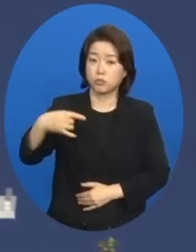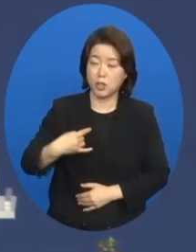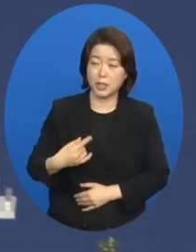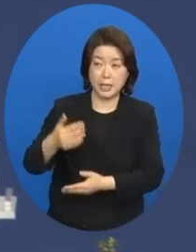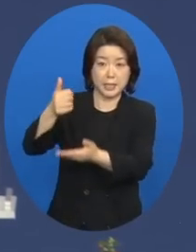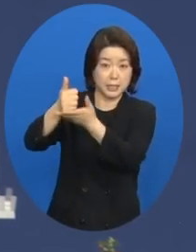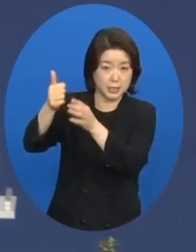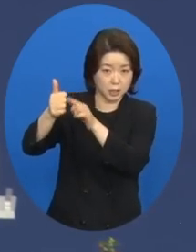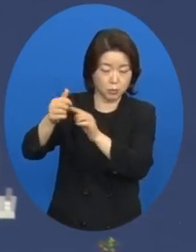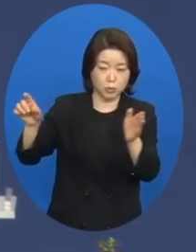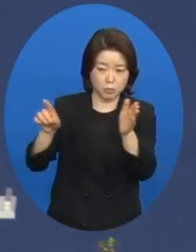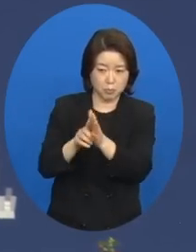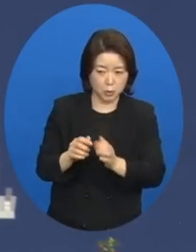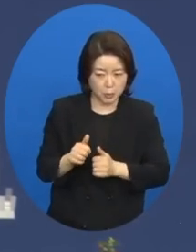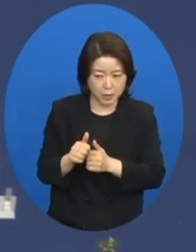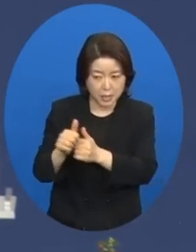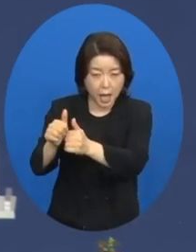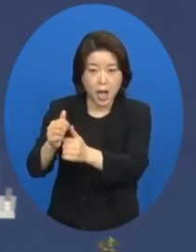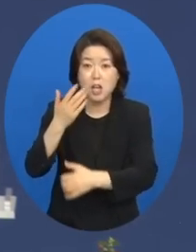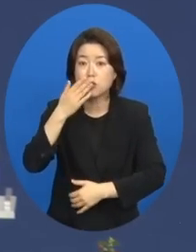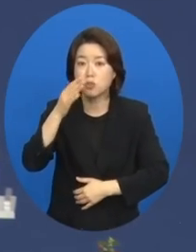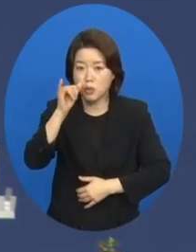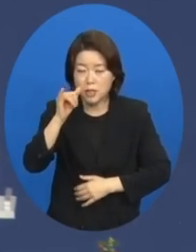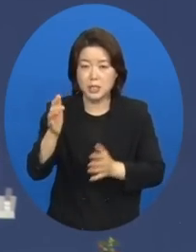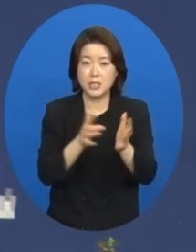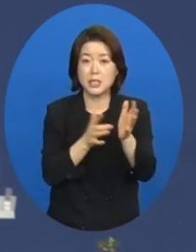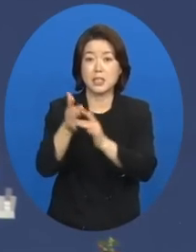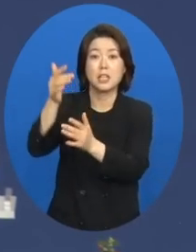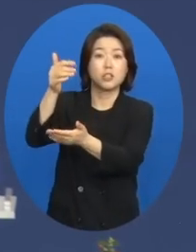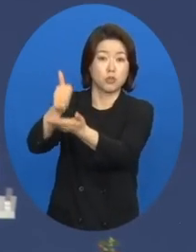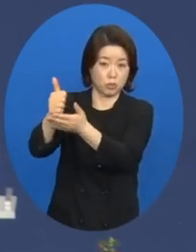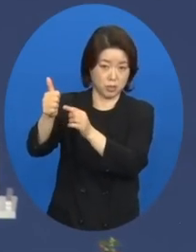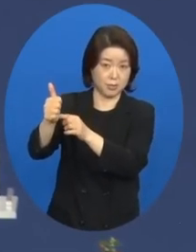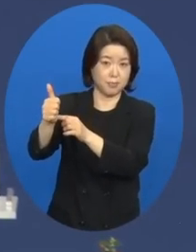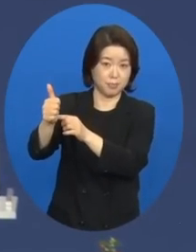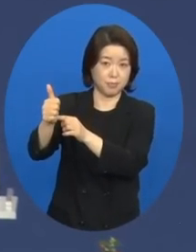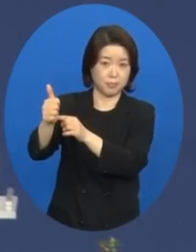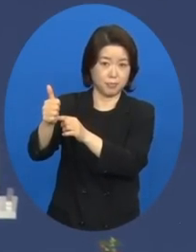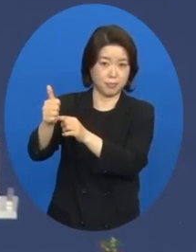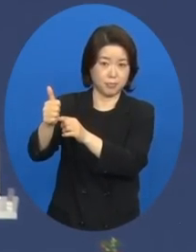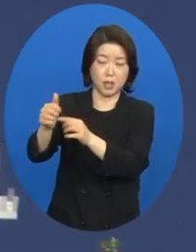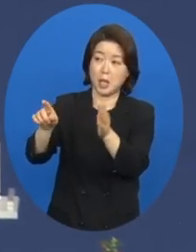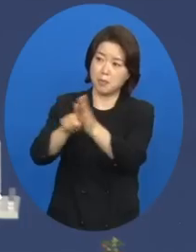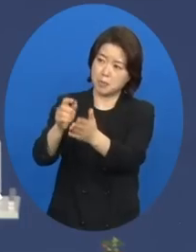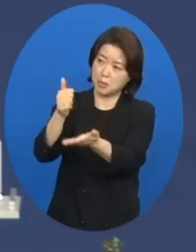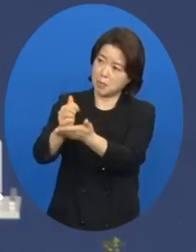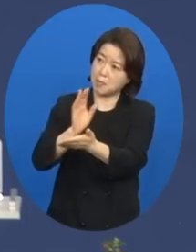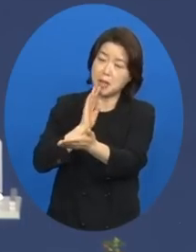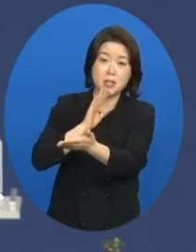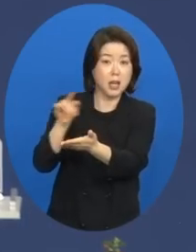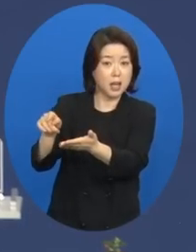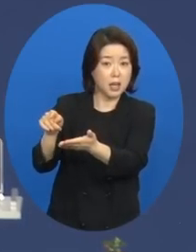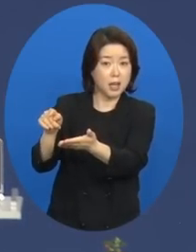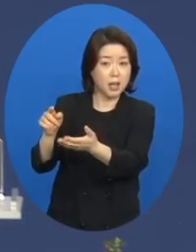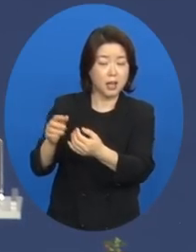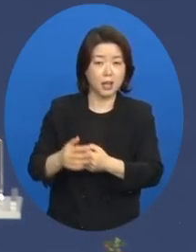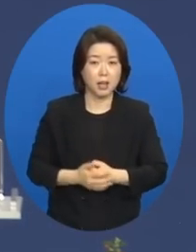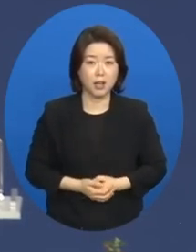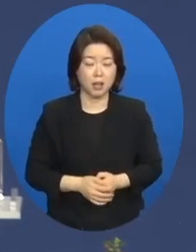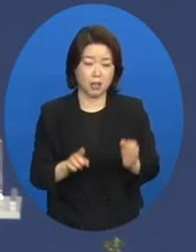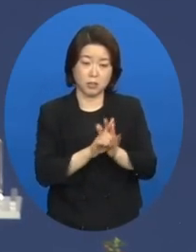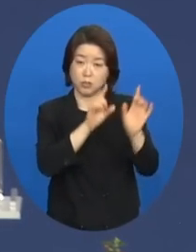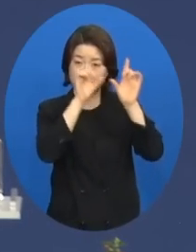그분을 믿고 따를 만한 그런 그 예수님이 믿을 만한 분인가 이거예요. 사실